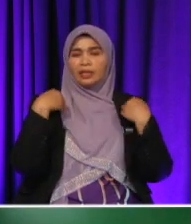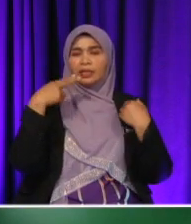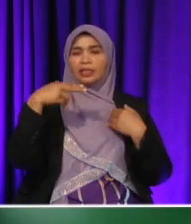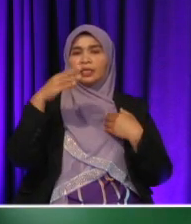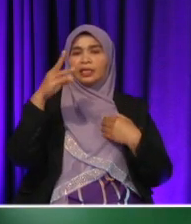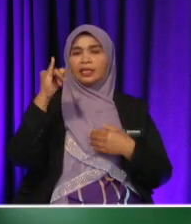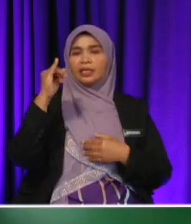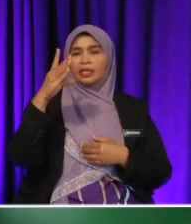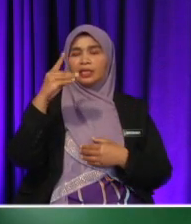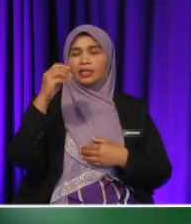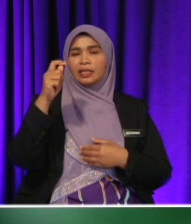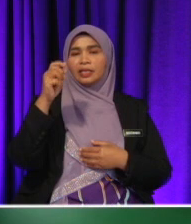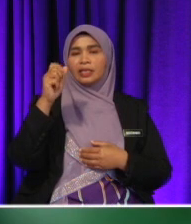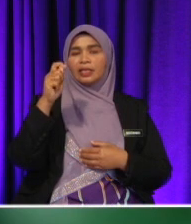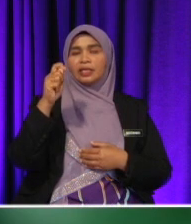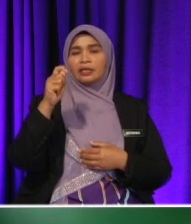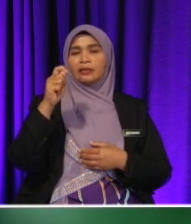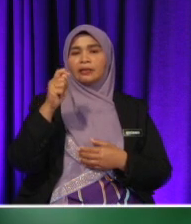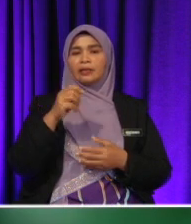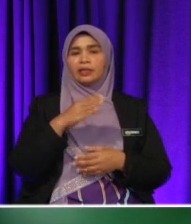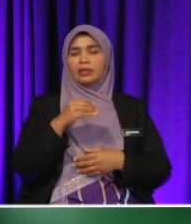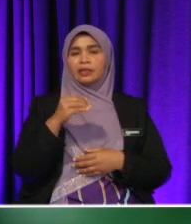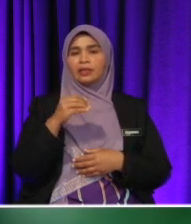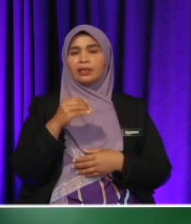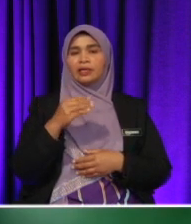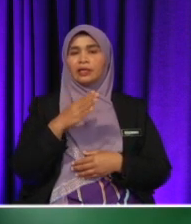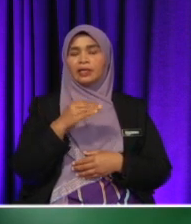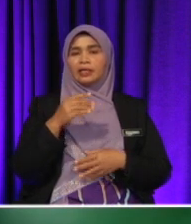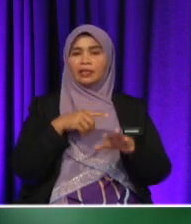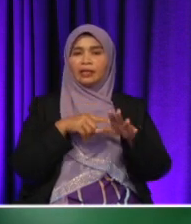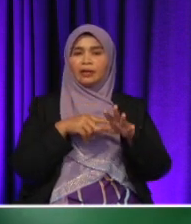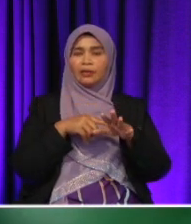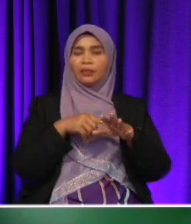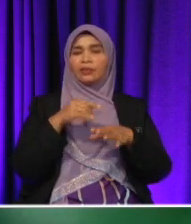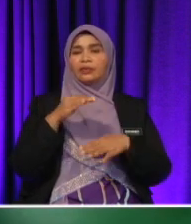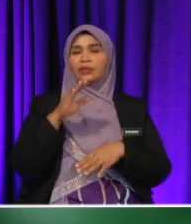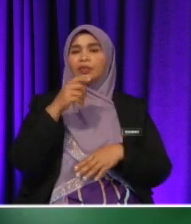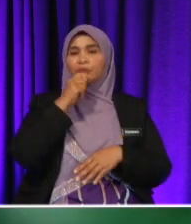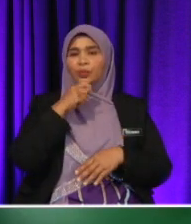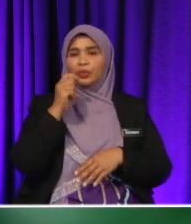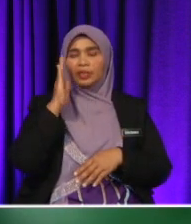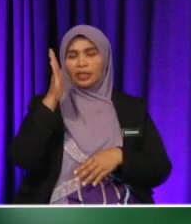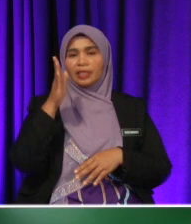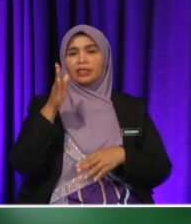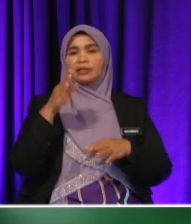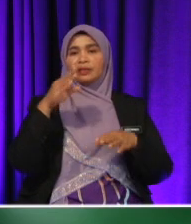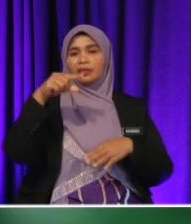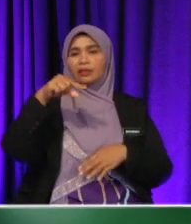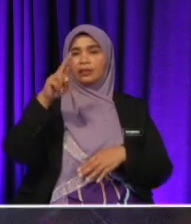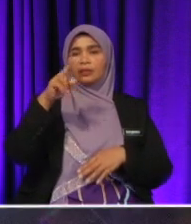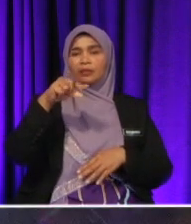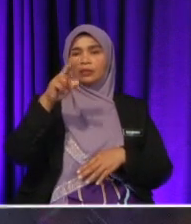yang menyimpan garam akan menggugurkan akan digugurkan jadi hilanglah kandungan garam tinggi itu betul